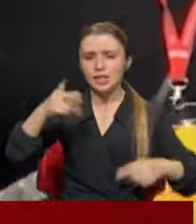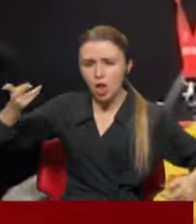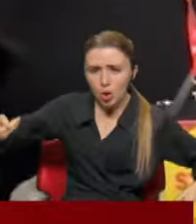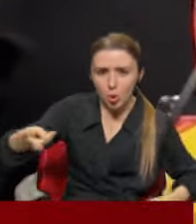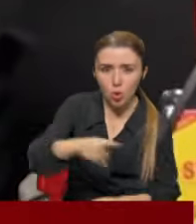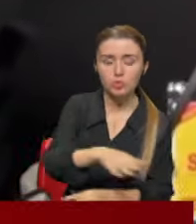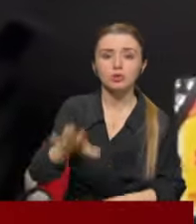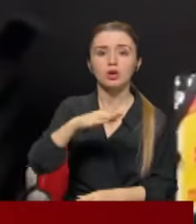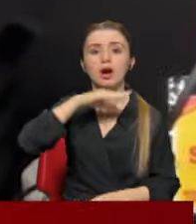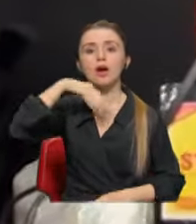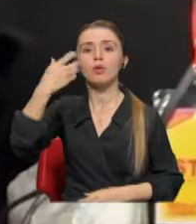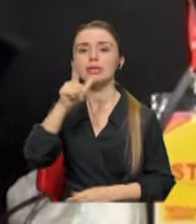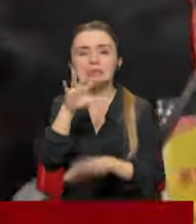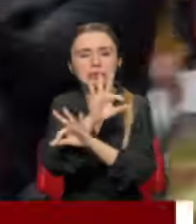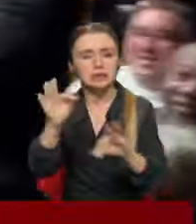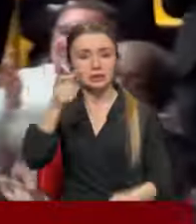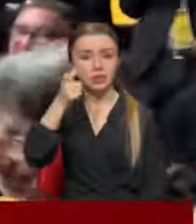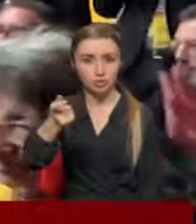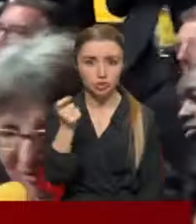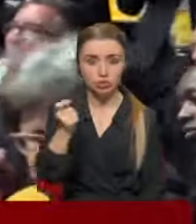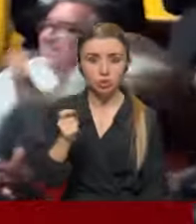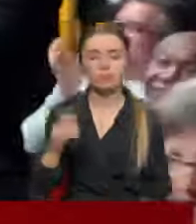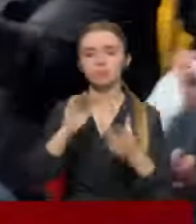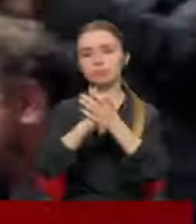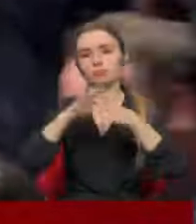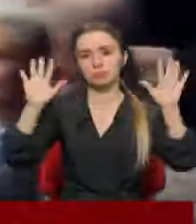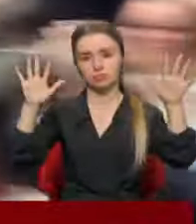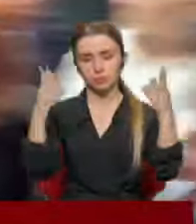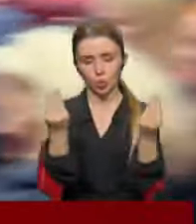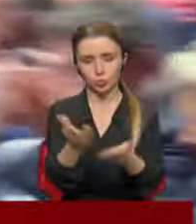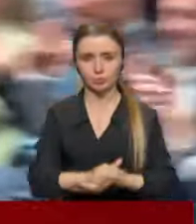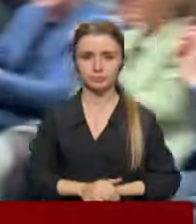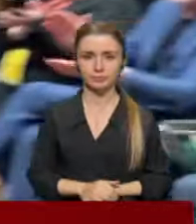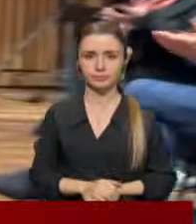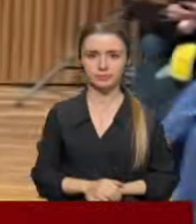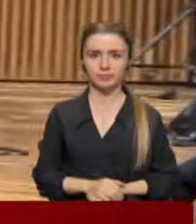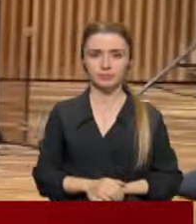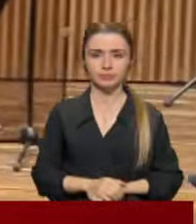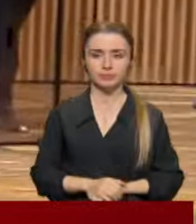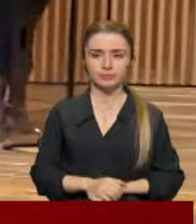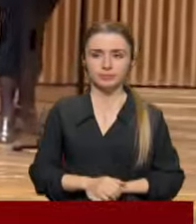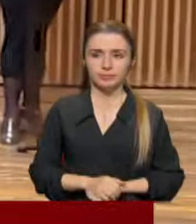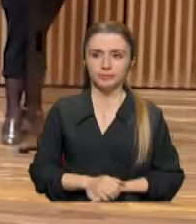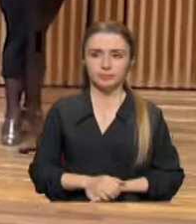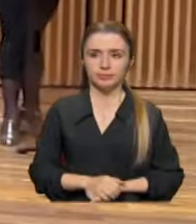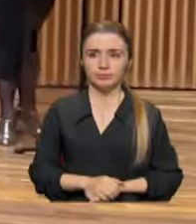sonrası Avrupa'nın sessizliğine dikkat çekmesi ayakta alkışlandı. Nationalen, I say it.